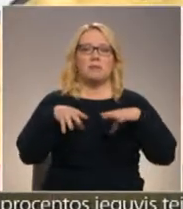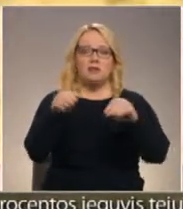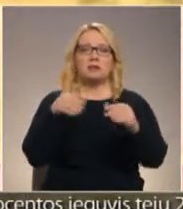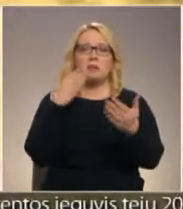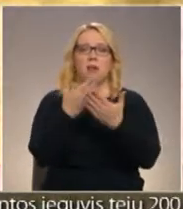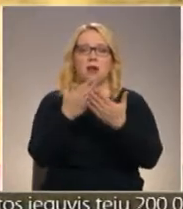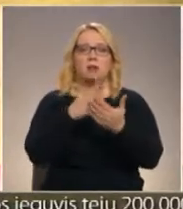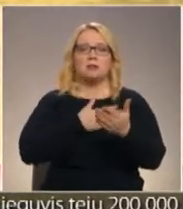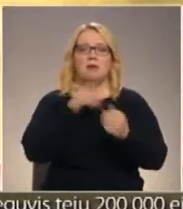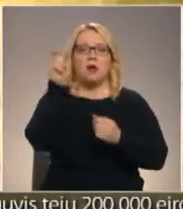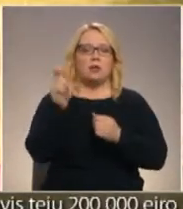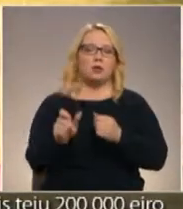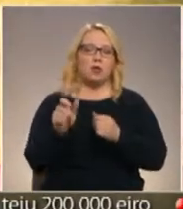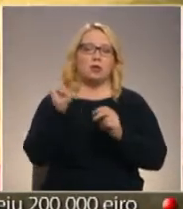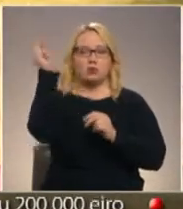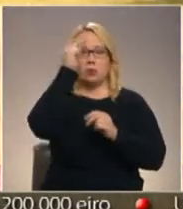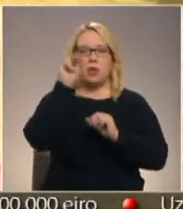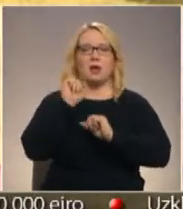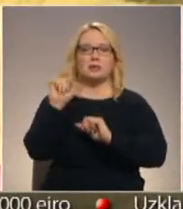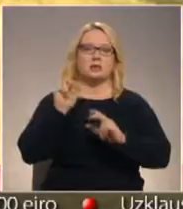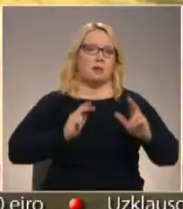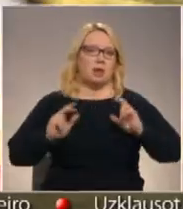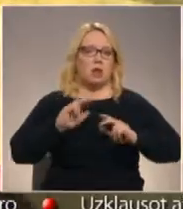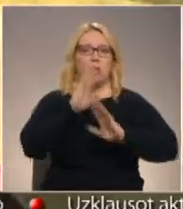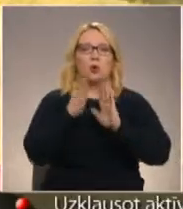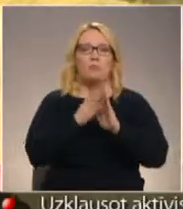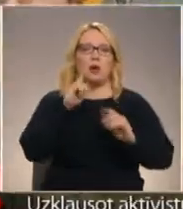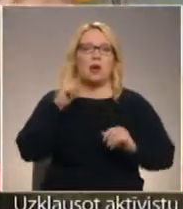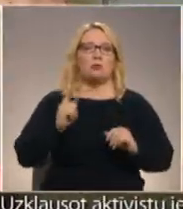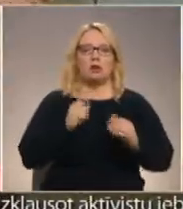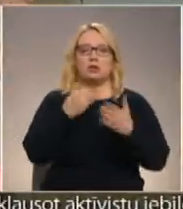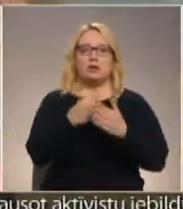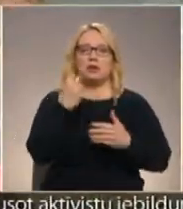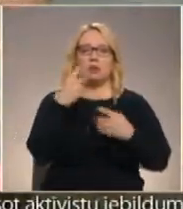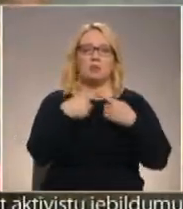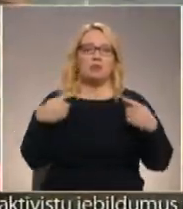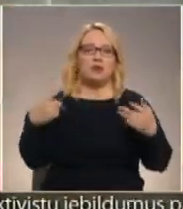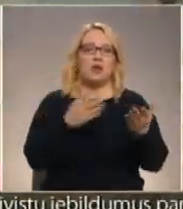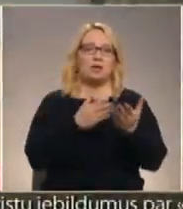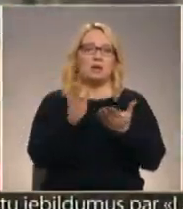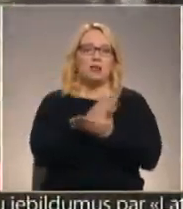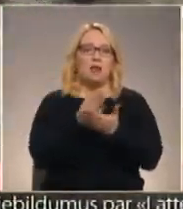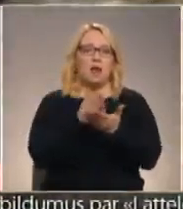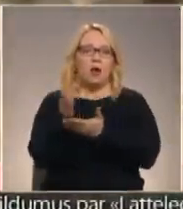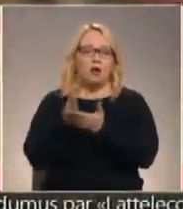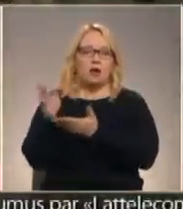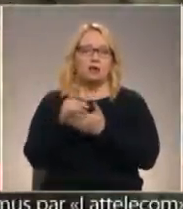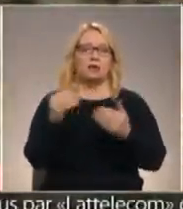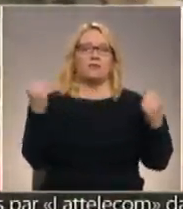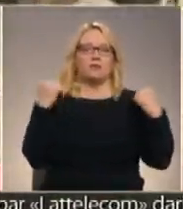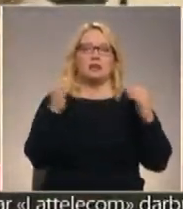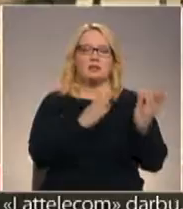pierādītu savu kandidatūru studijām aizsardzības akadēmijā. Kopumā jaunsargs vērtē 12 dažādās kategorijās, tostarp fiziskajā